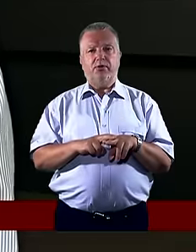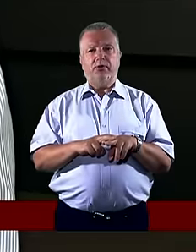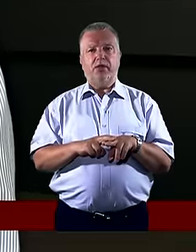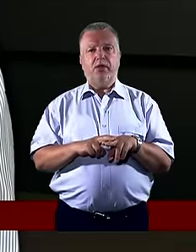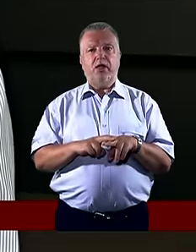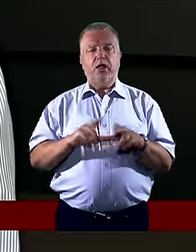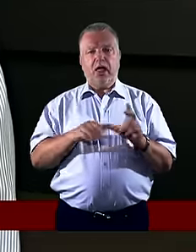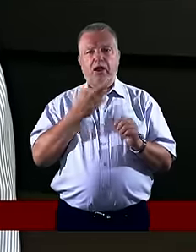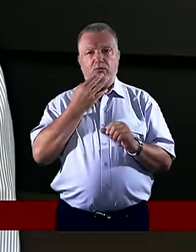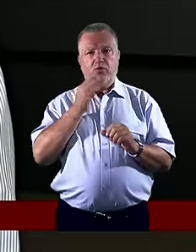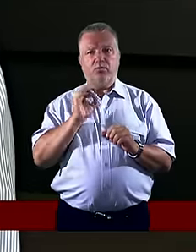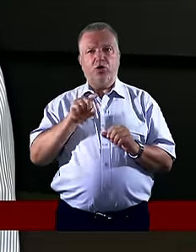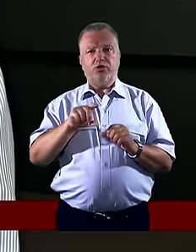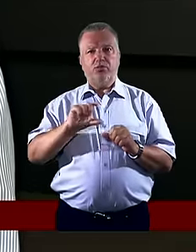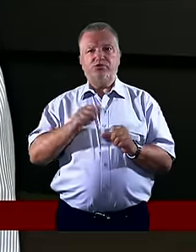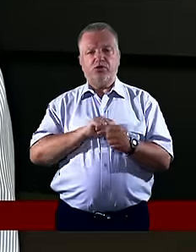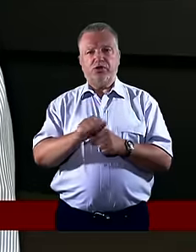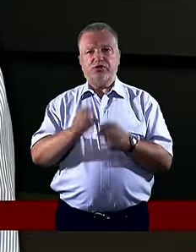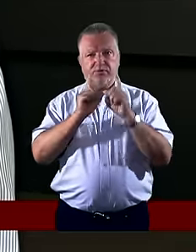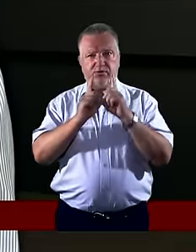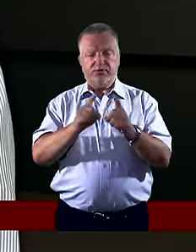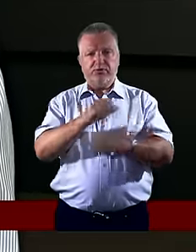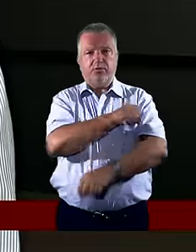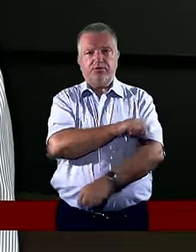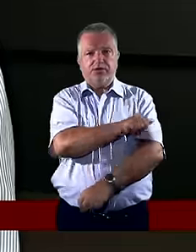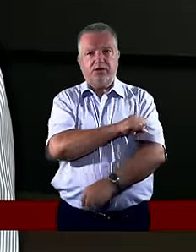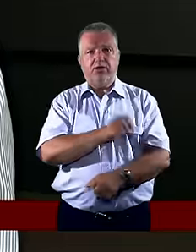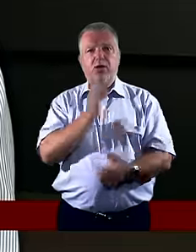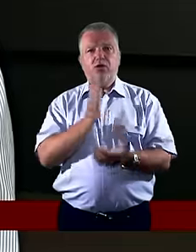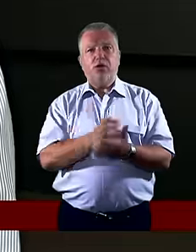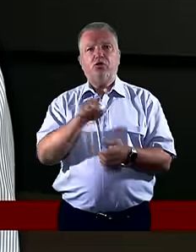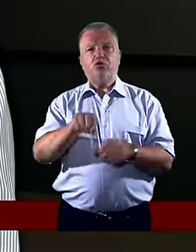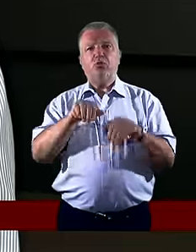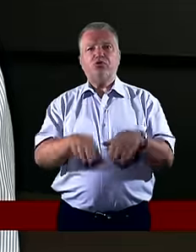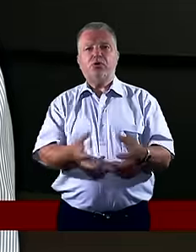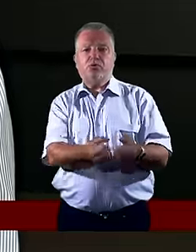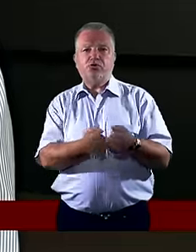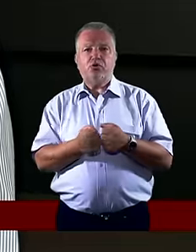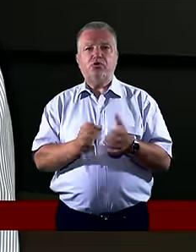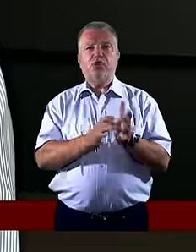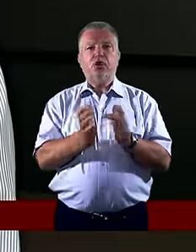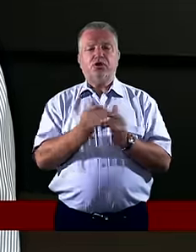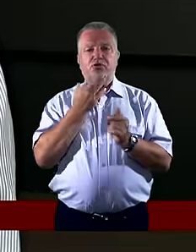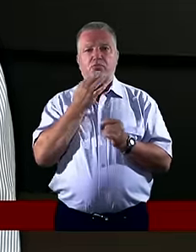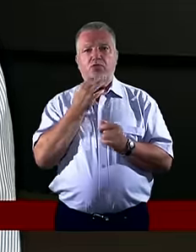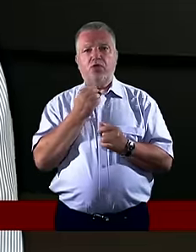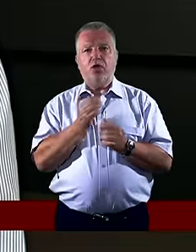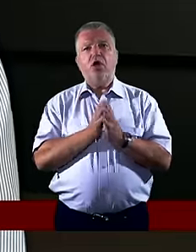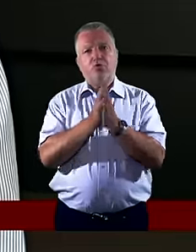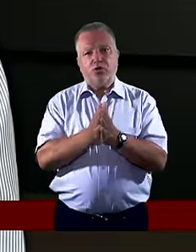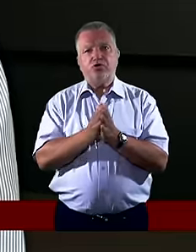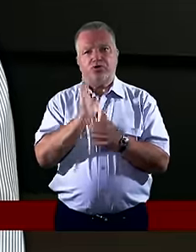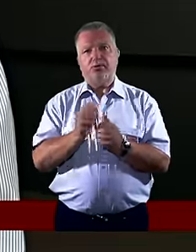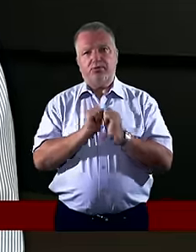pewnym narzędziem tylko. Ale mówmy o tym, co jest prawdziwym chrześcijaństwem, bo tylko to może pociągać. Chrystus